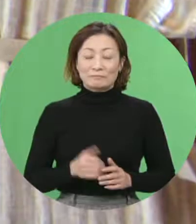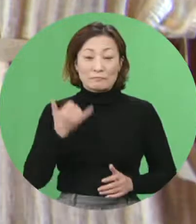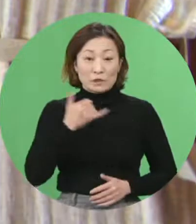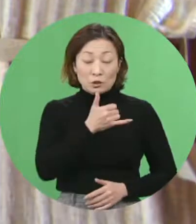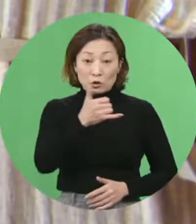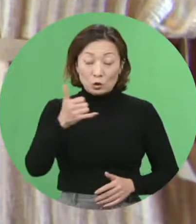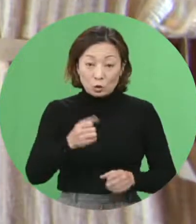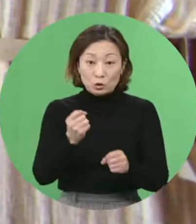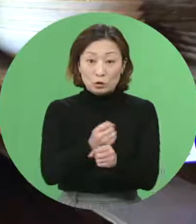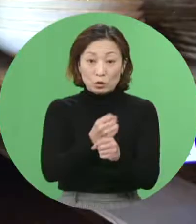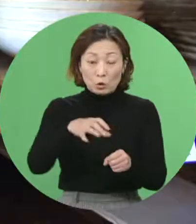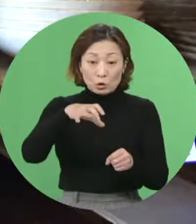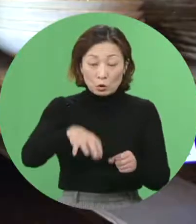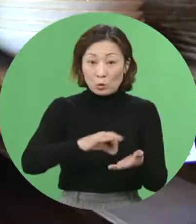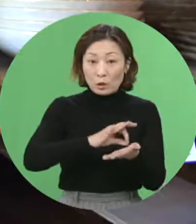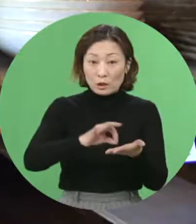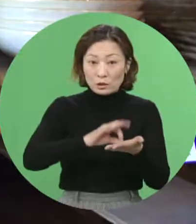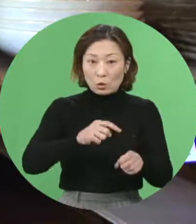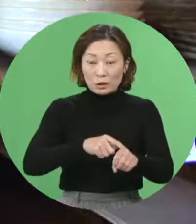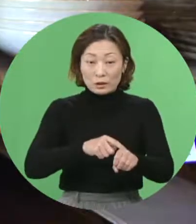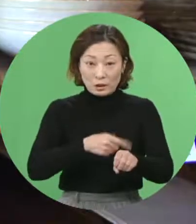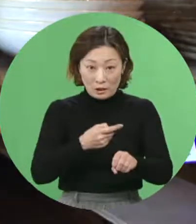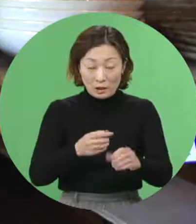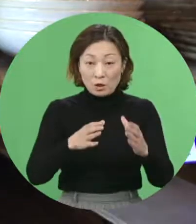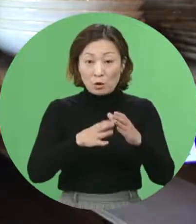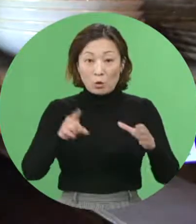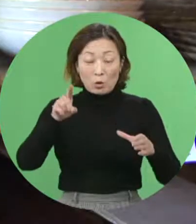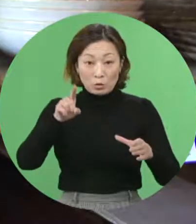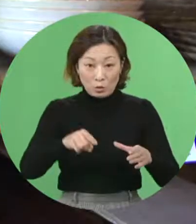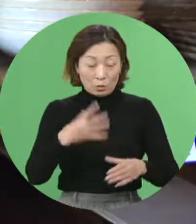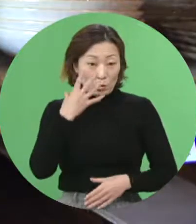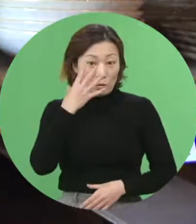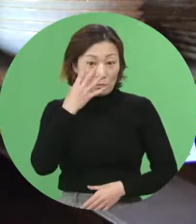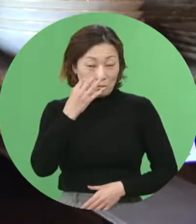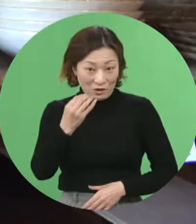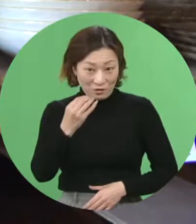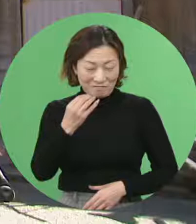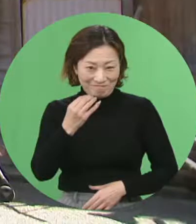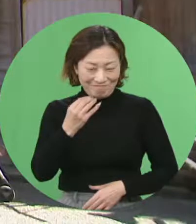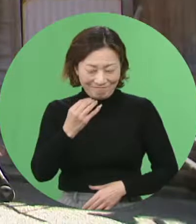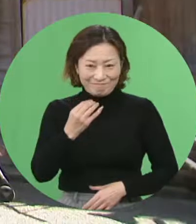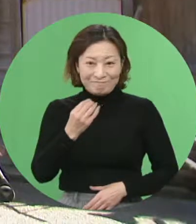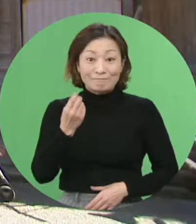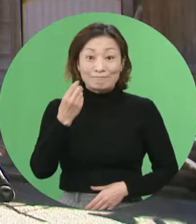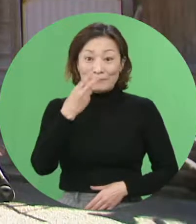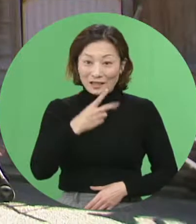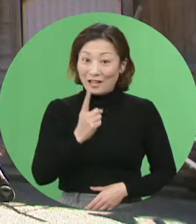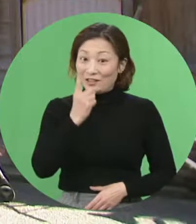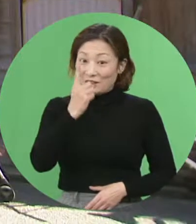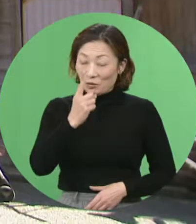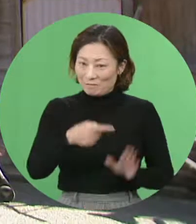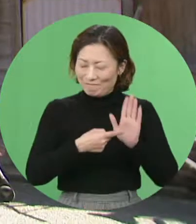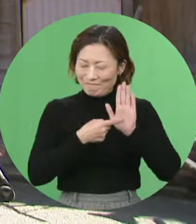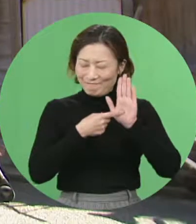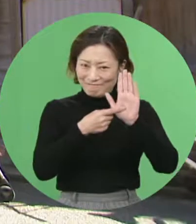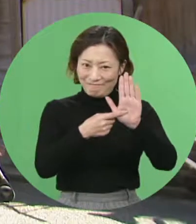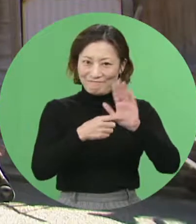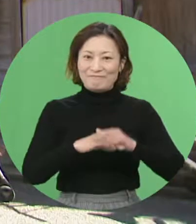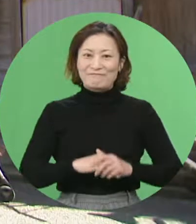醤油工場の活用をきっかけに大野の魅力がまた一つ輝きを取り戻しました。